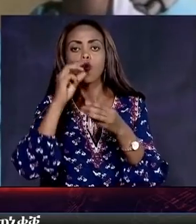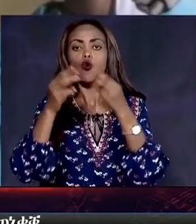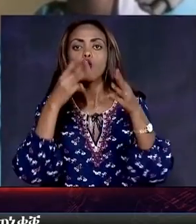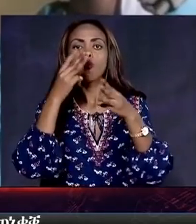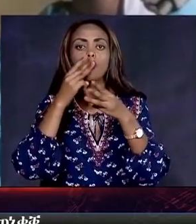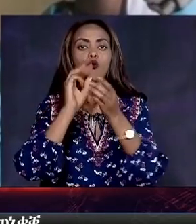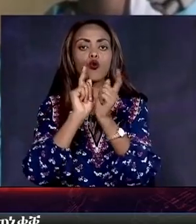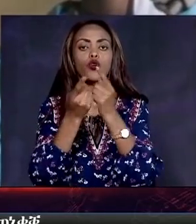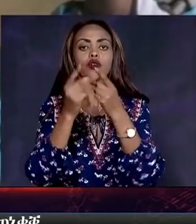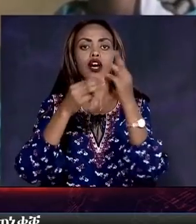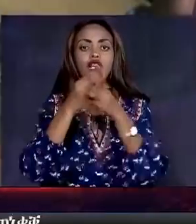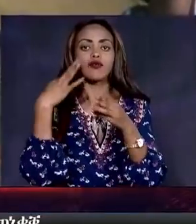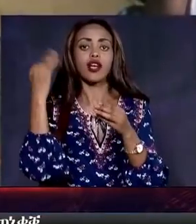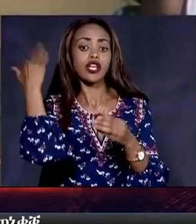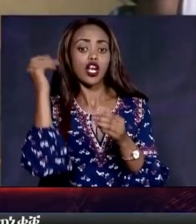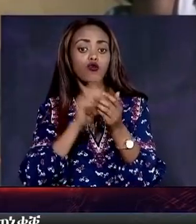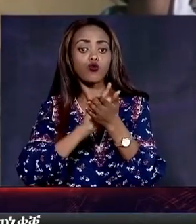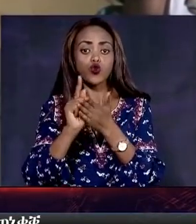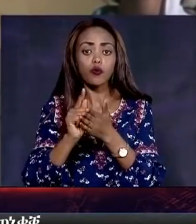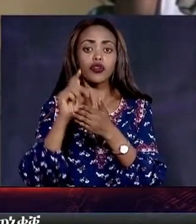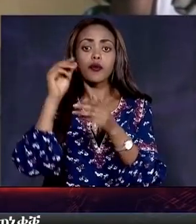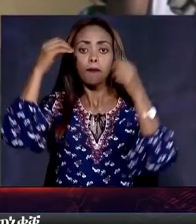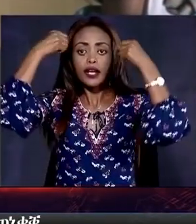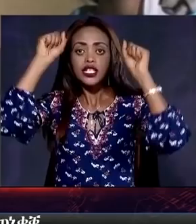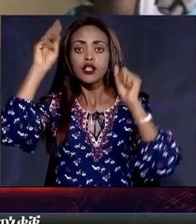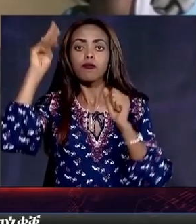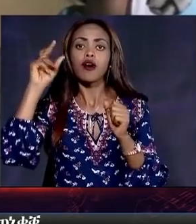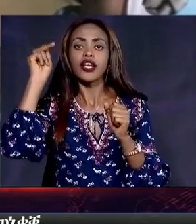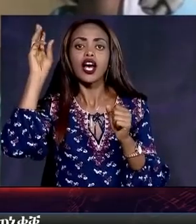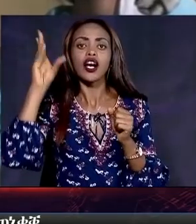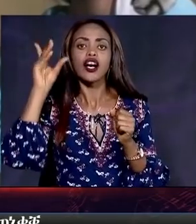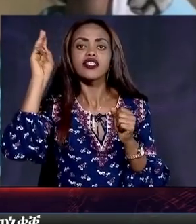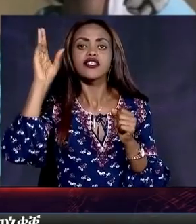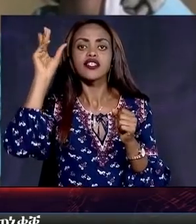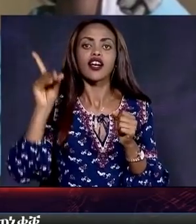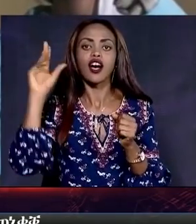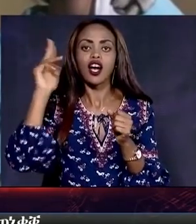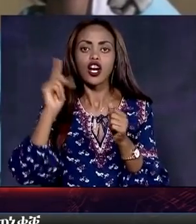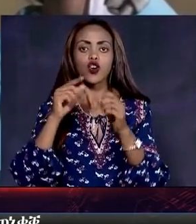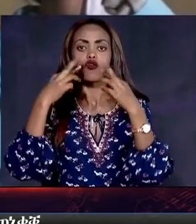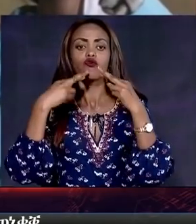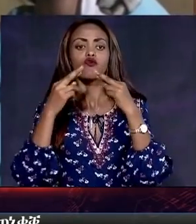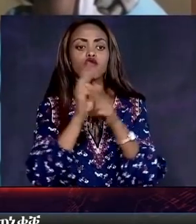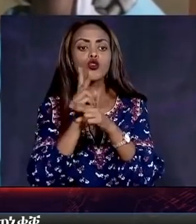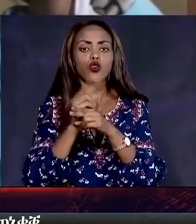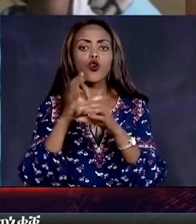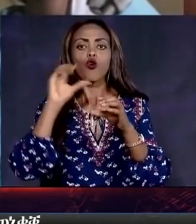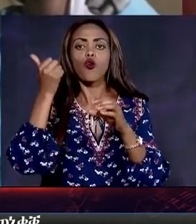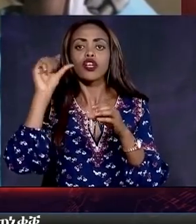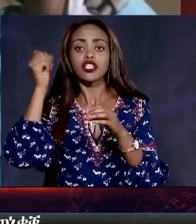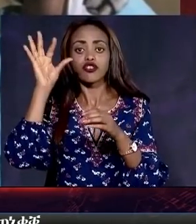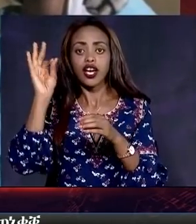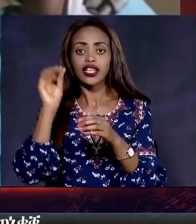ጽና ዘፍለጣም አብዛሐለፉ ሶምን ፕሬዚዳንት ማዳጋስካር አንድሪ ራጁና ምስ መራሕቲ አፍሪካ ብዝገበርዎ ቪዲዮ ኮንፈረንስ ኮቪድ